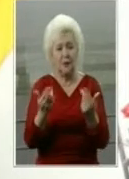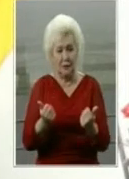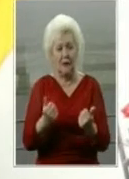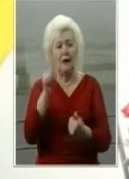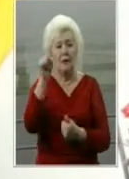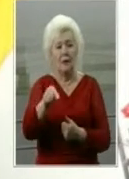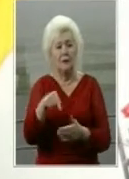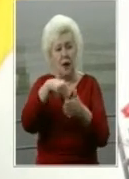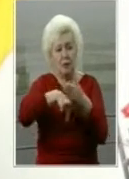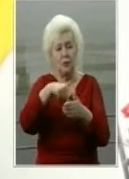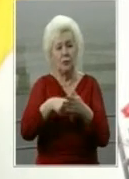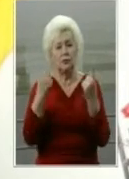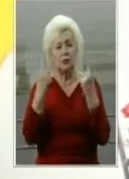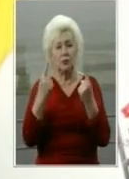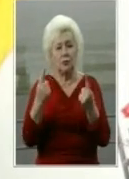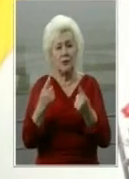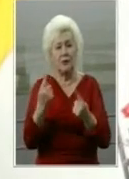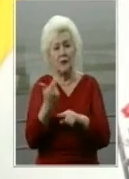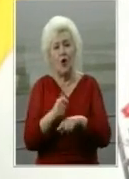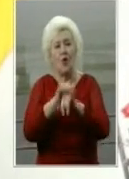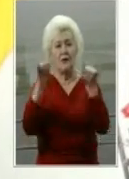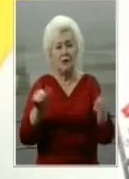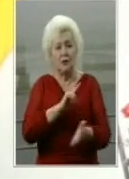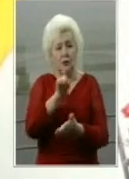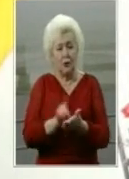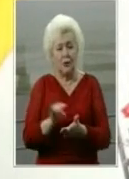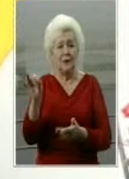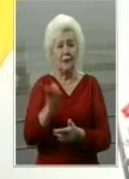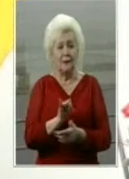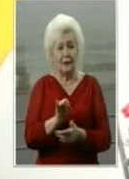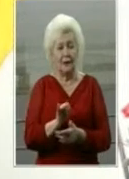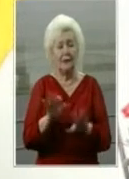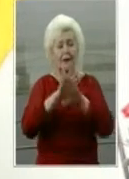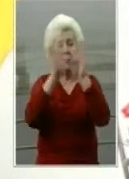там суттєве збільшення податку і